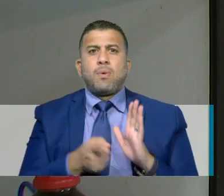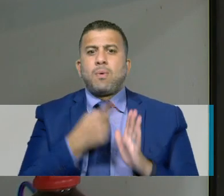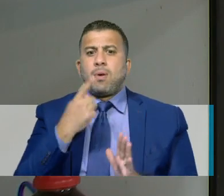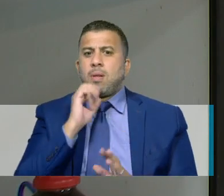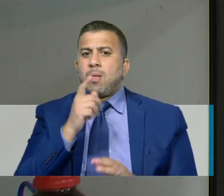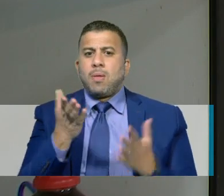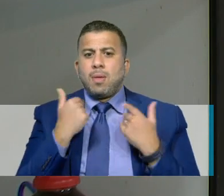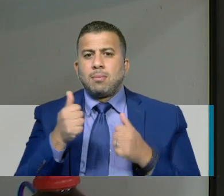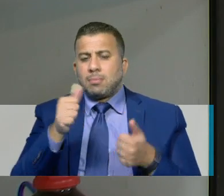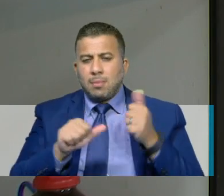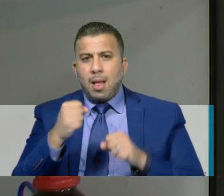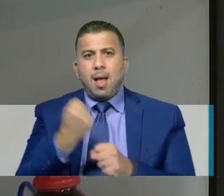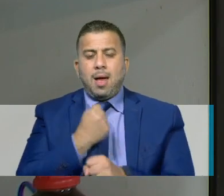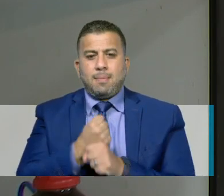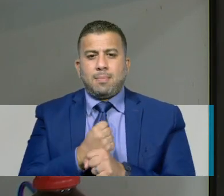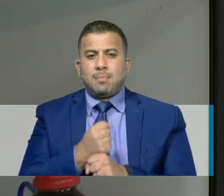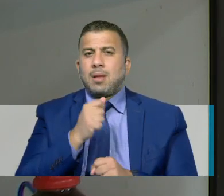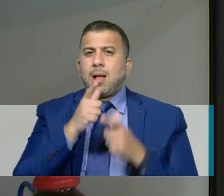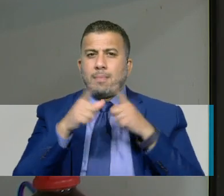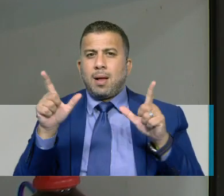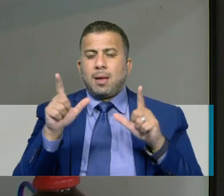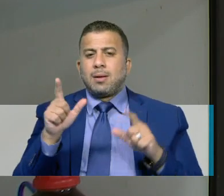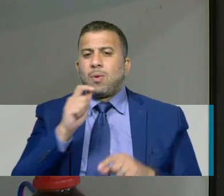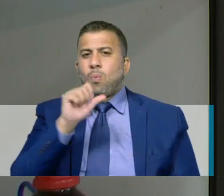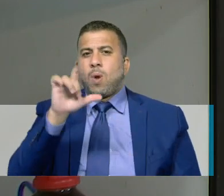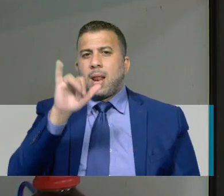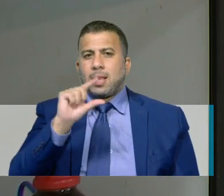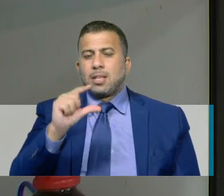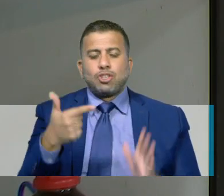والمواكب لحاجات سوق العمل. لأخبار الدار وليد الأصبحي من جامعة الشارقة.